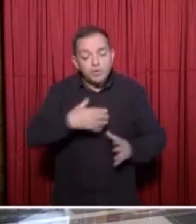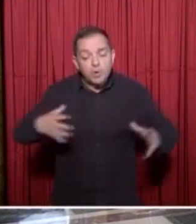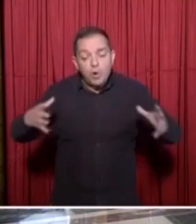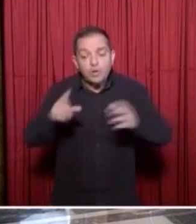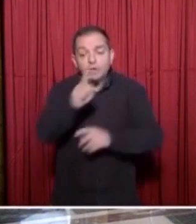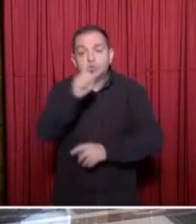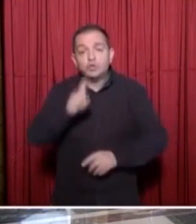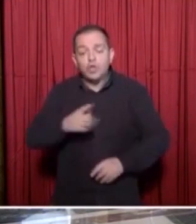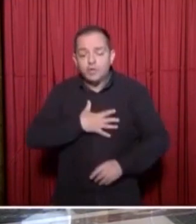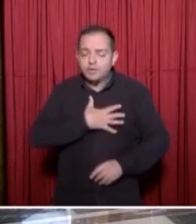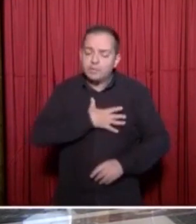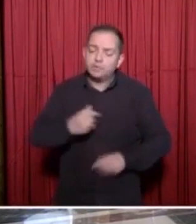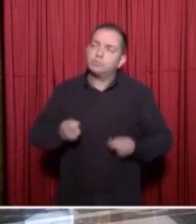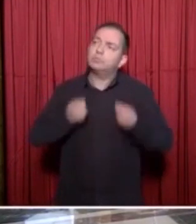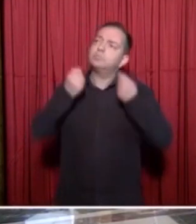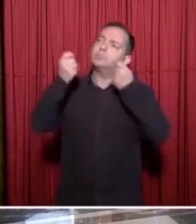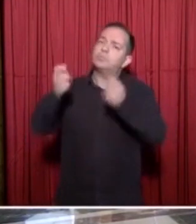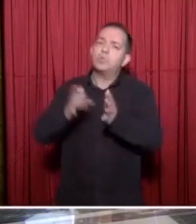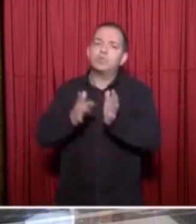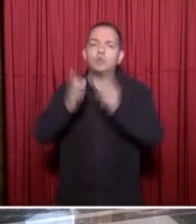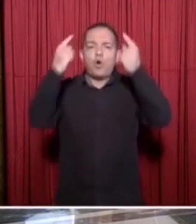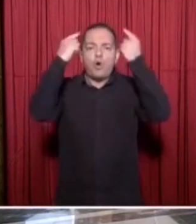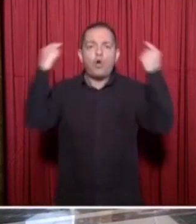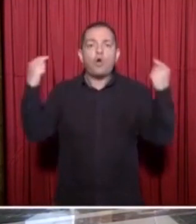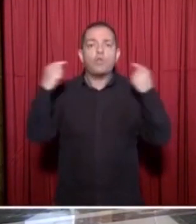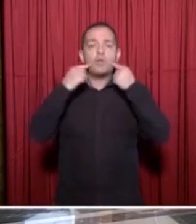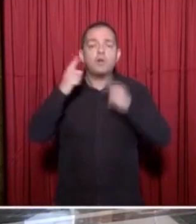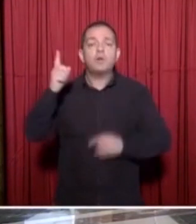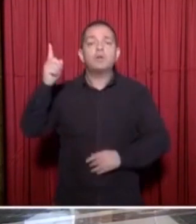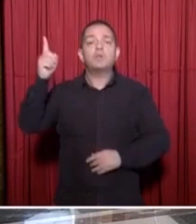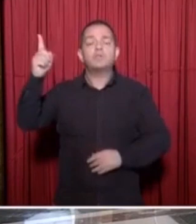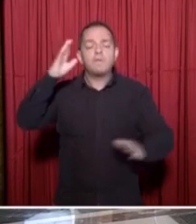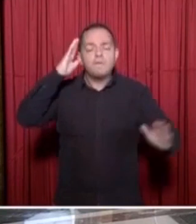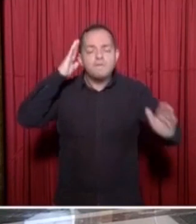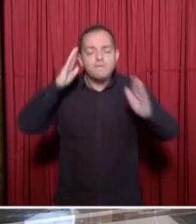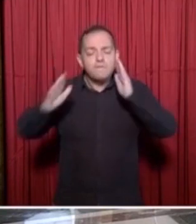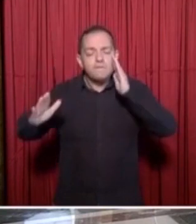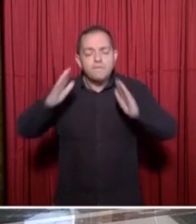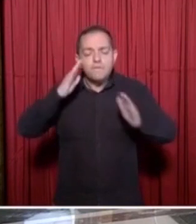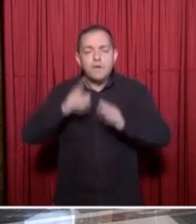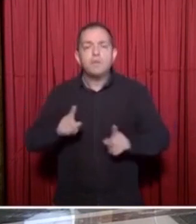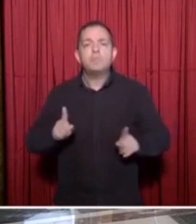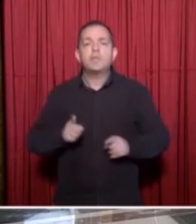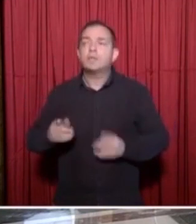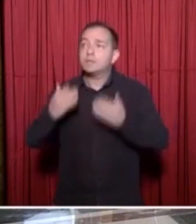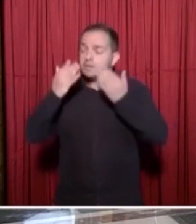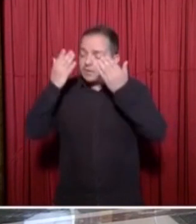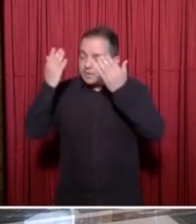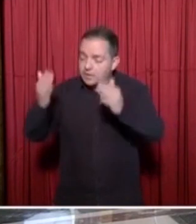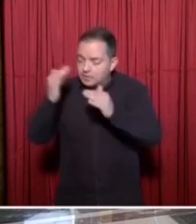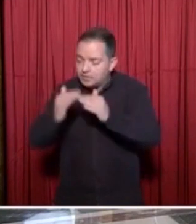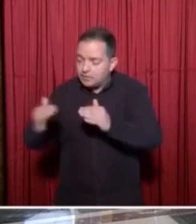και αλλήλους και πάσαν την ζωή ημών Χριστό το Θεό παραθώμεθα. Συ,